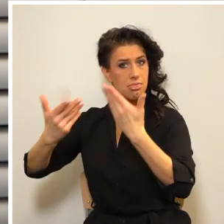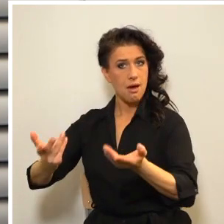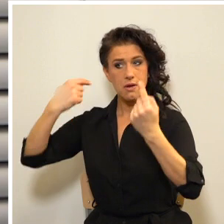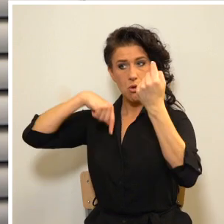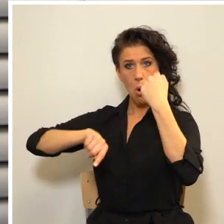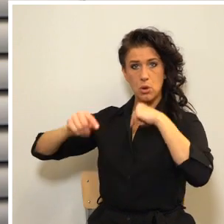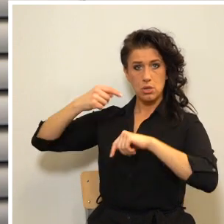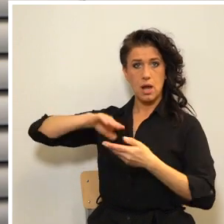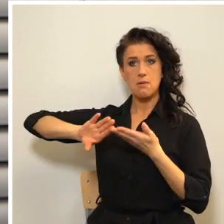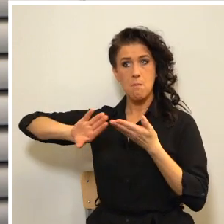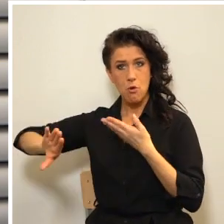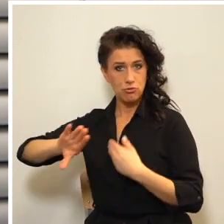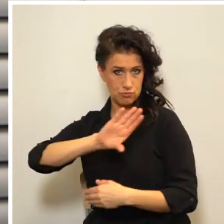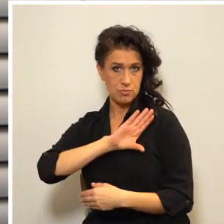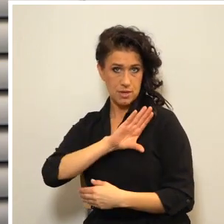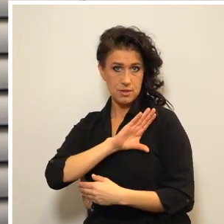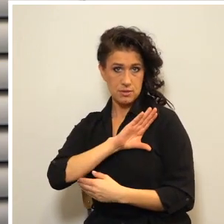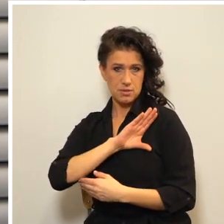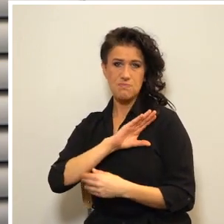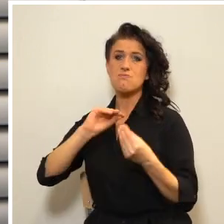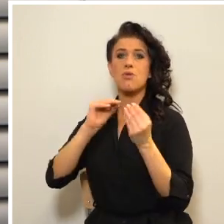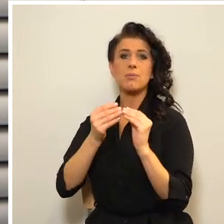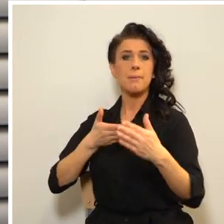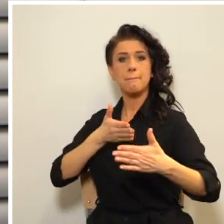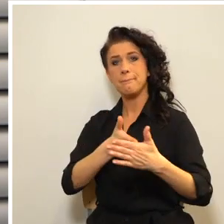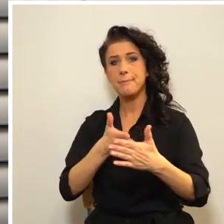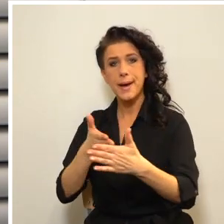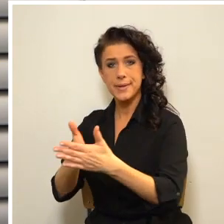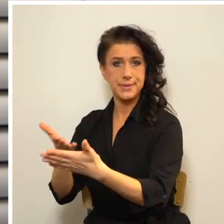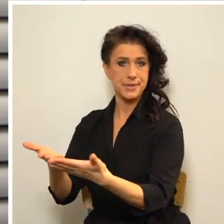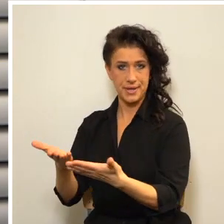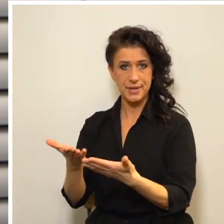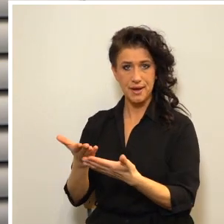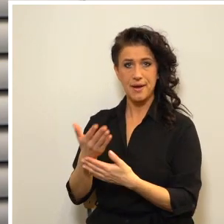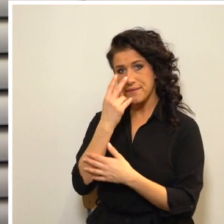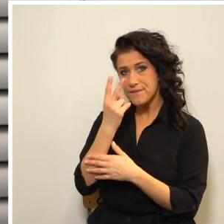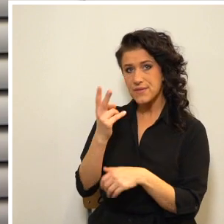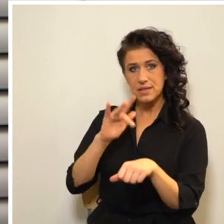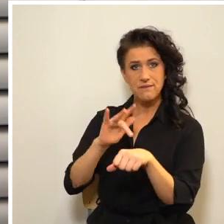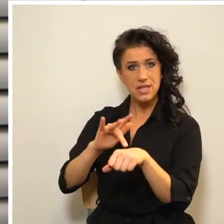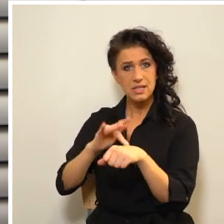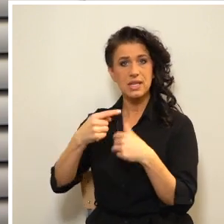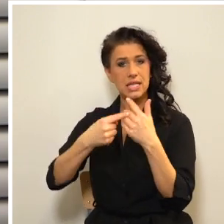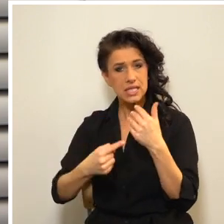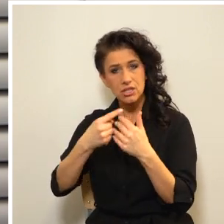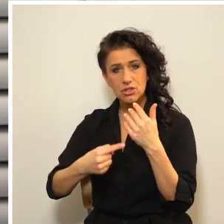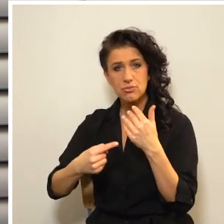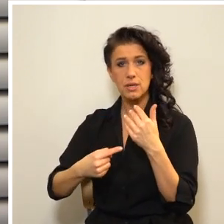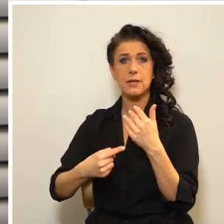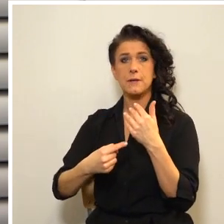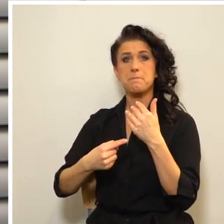zwróć uwagę właśnie że to jest problem tych barier prawda że formalnie rzecz biorąc Patrząc na te wyniki statystyczne